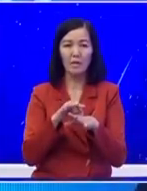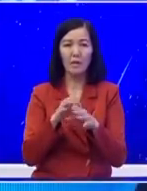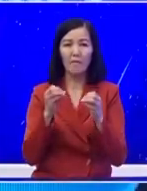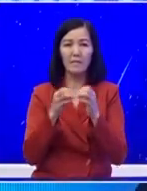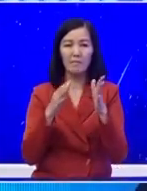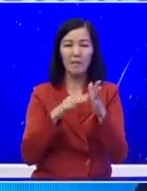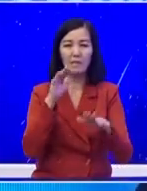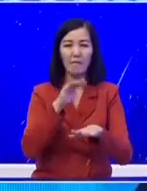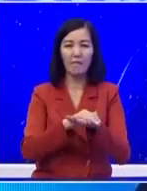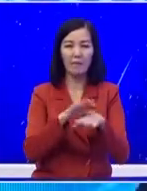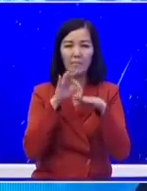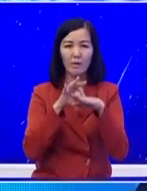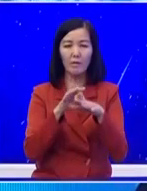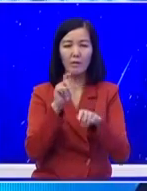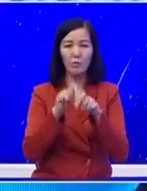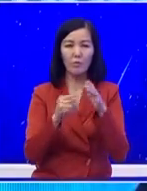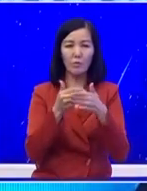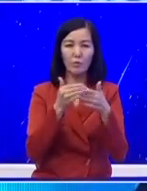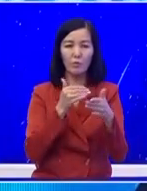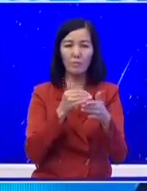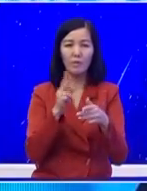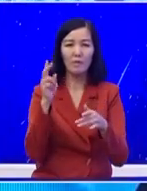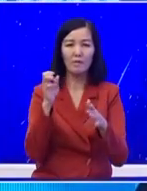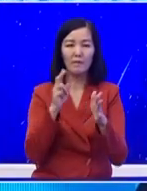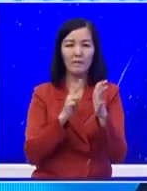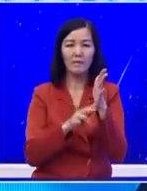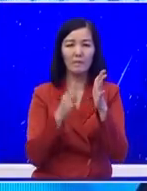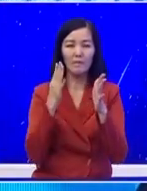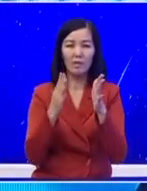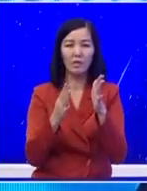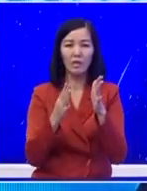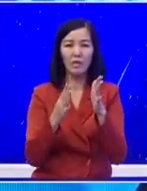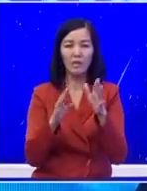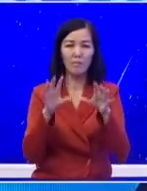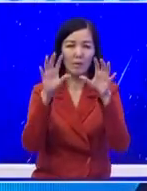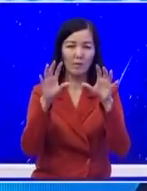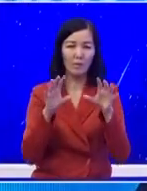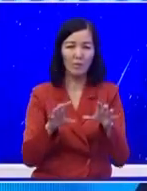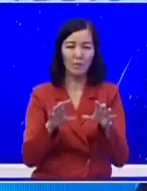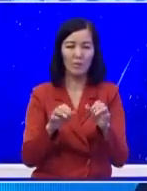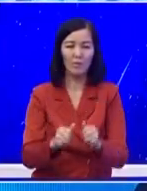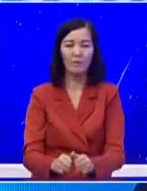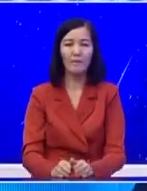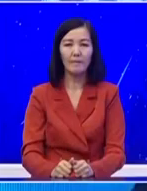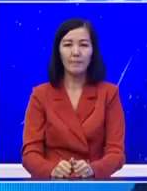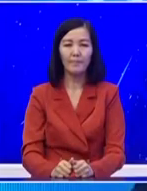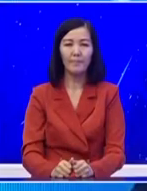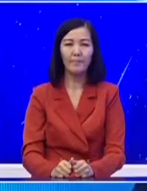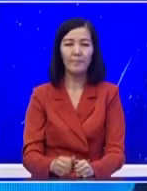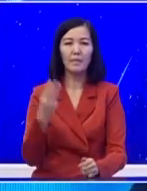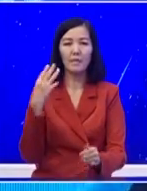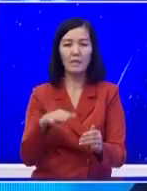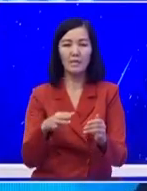фактам проводится досудебное расследование по статье 274 Уголовного кодекса, это незаконное предпринимательство. По